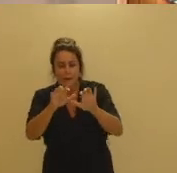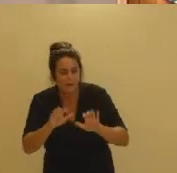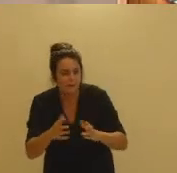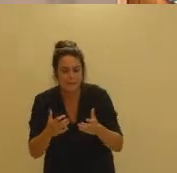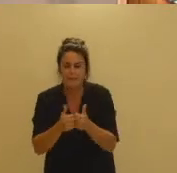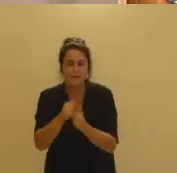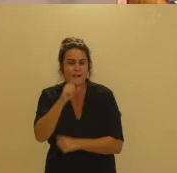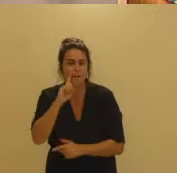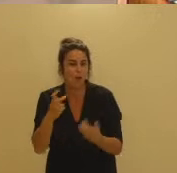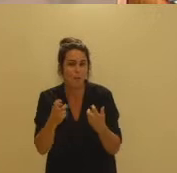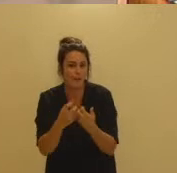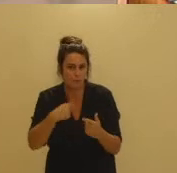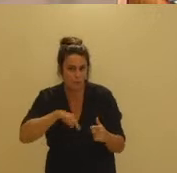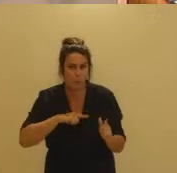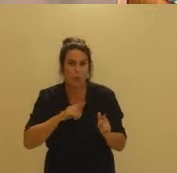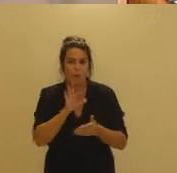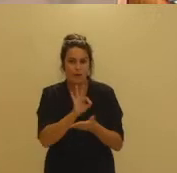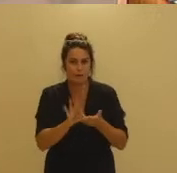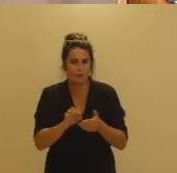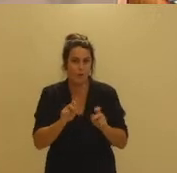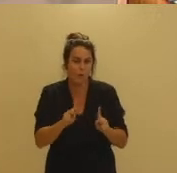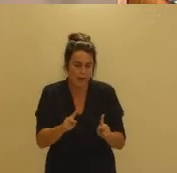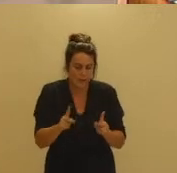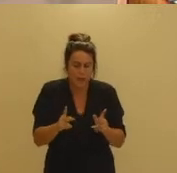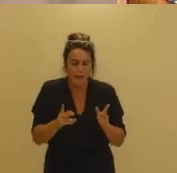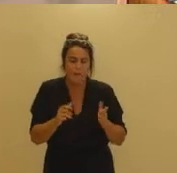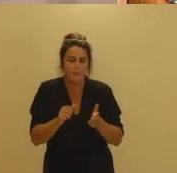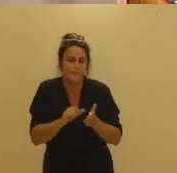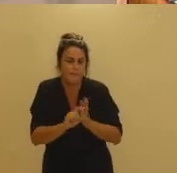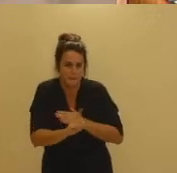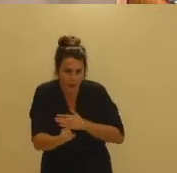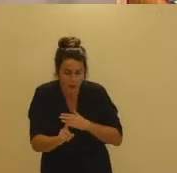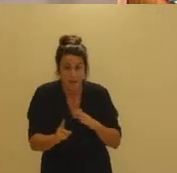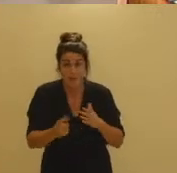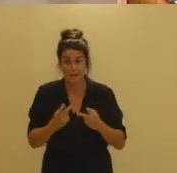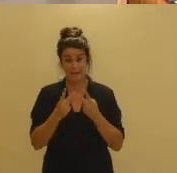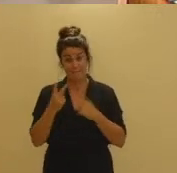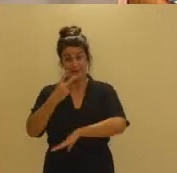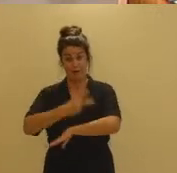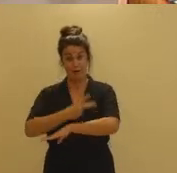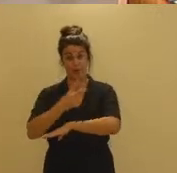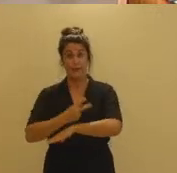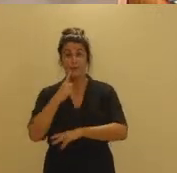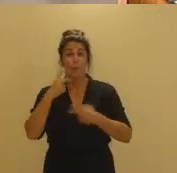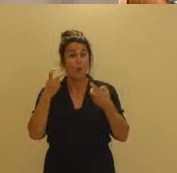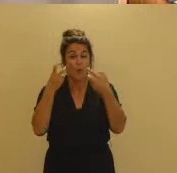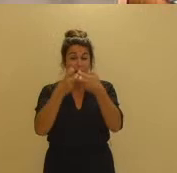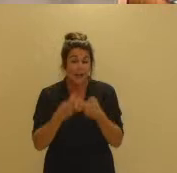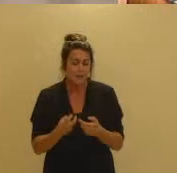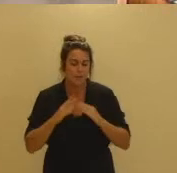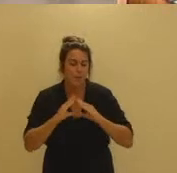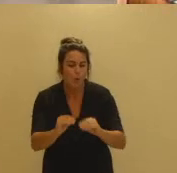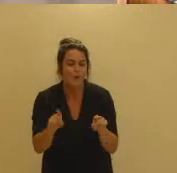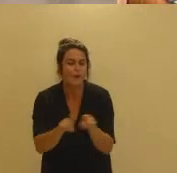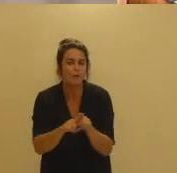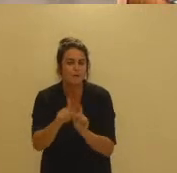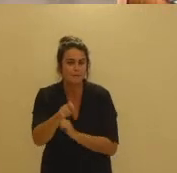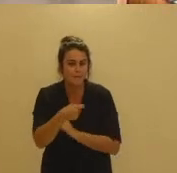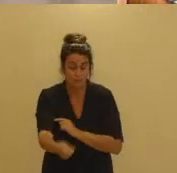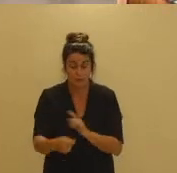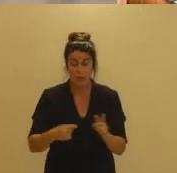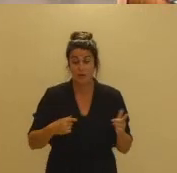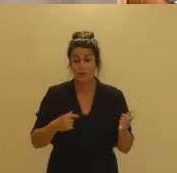parents. On peut l'exprimer de différentes façons, et la ville d'Hendaye, à ce niveau-là, pourrait donner quelques exemples qu'elle applique. C'est une